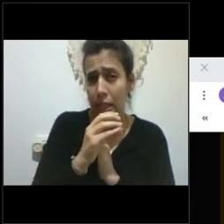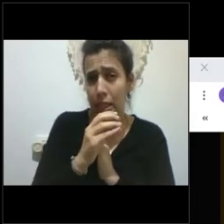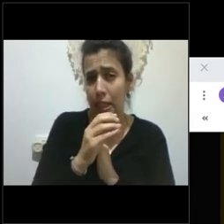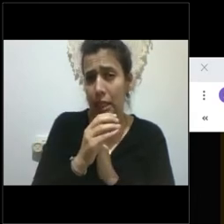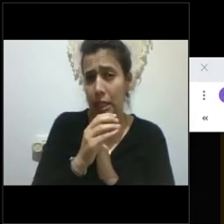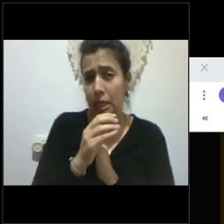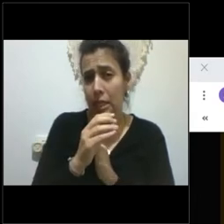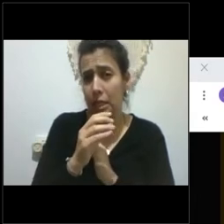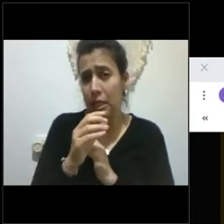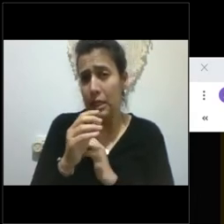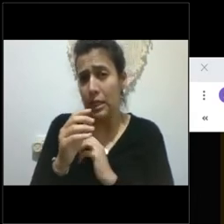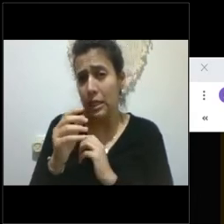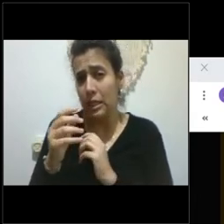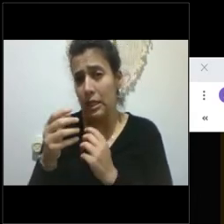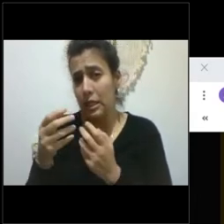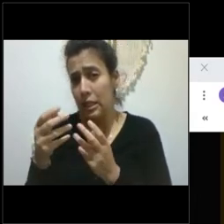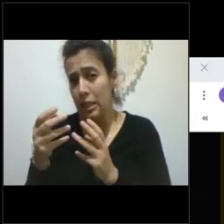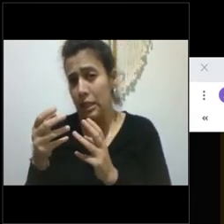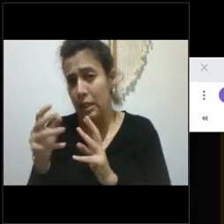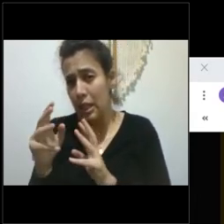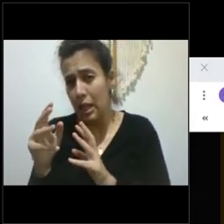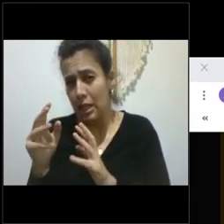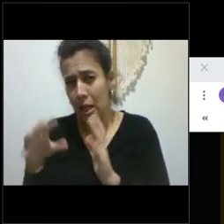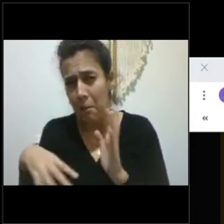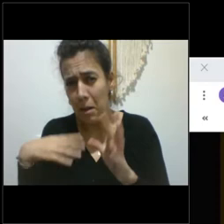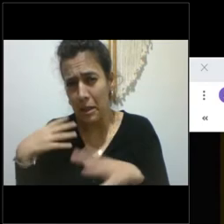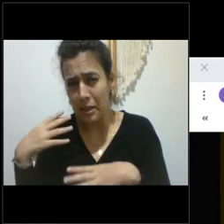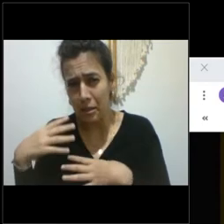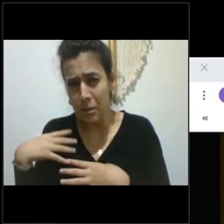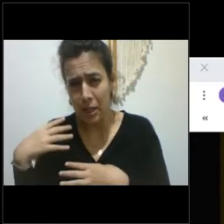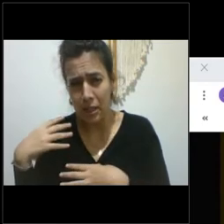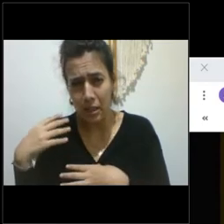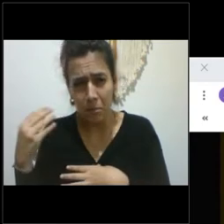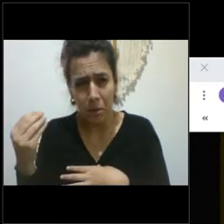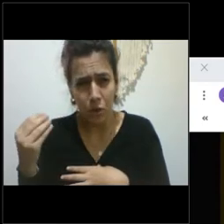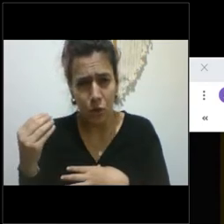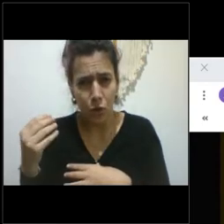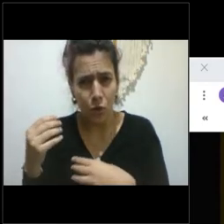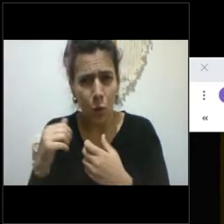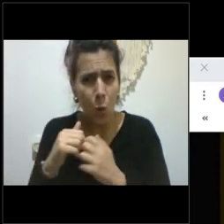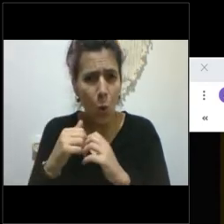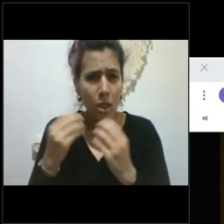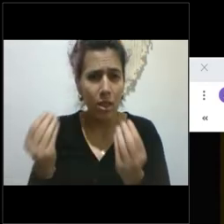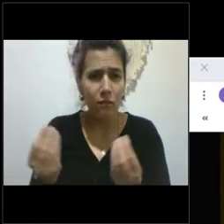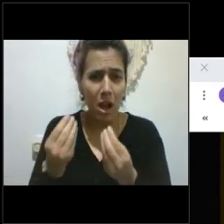טכניקה מעצבנת של פתיחת חשבון בנק, והדברים הפרוצדורליים.